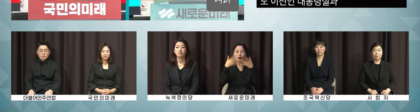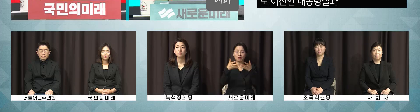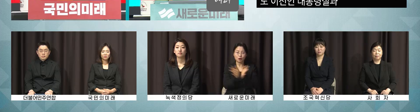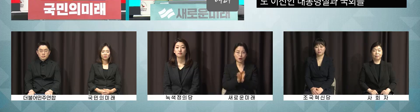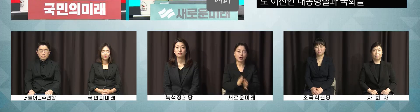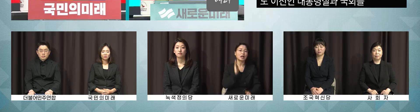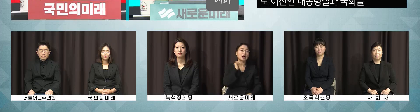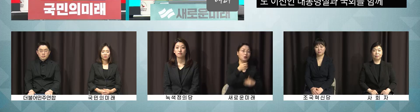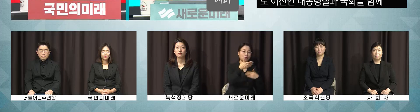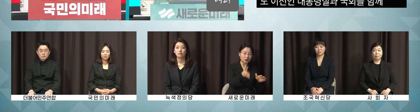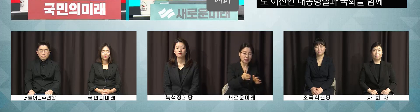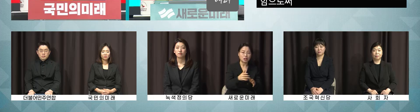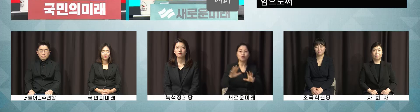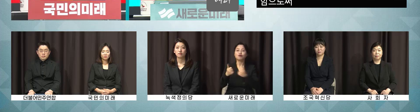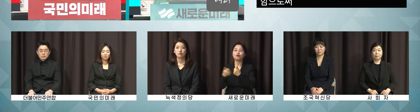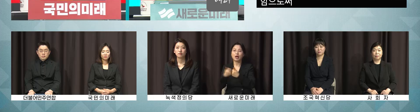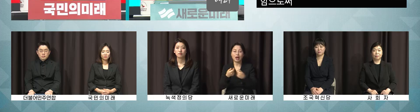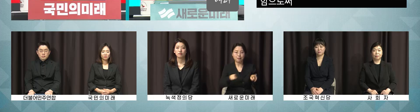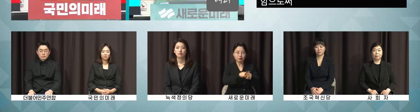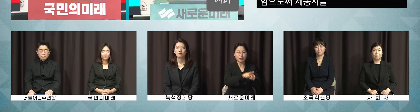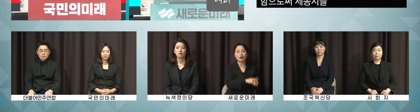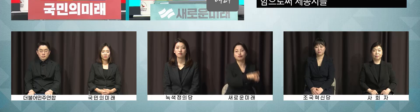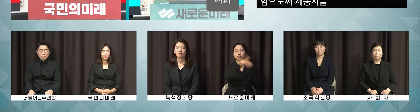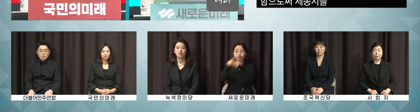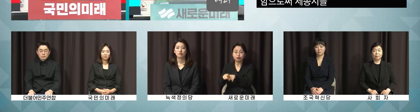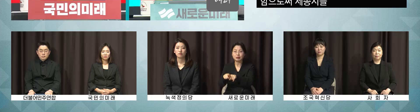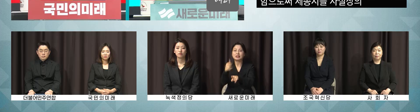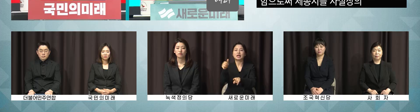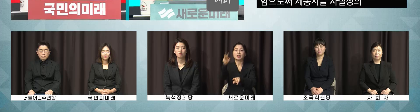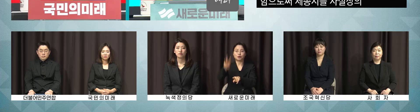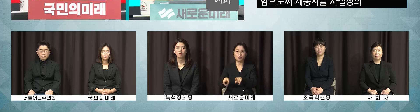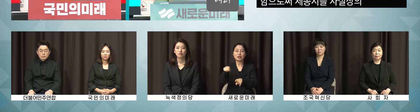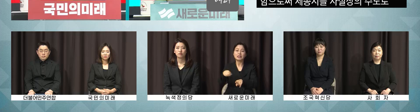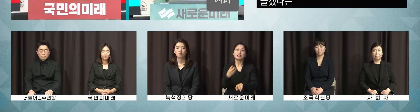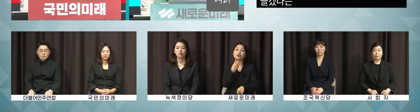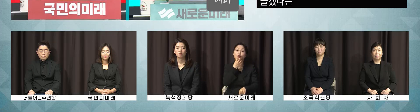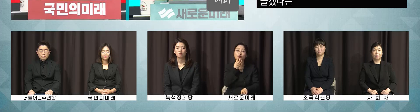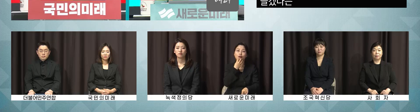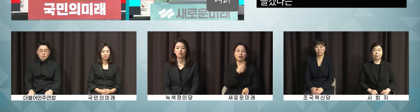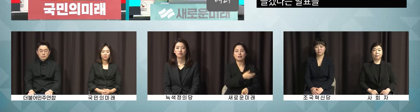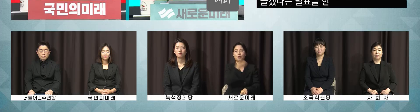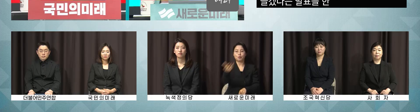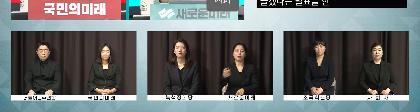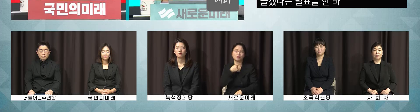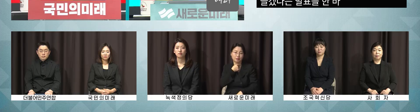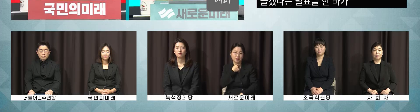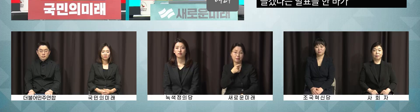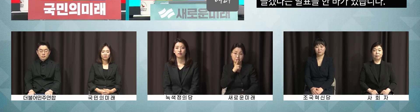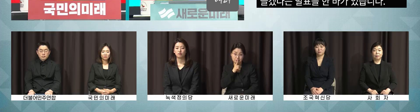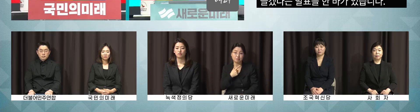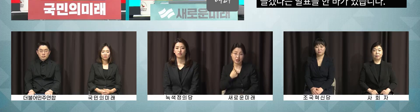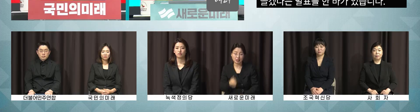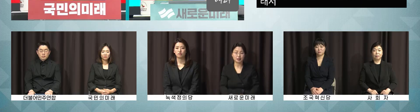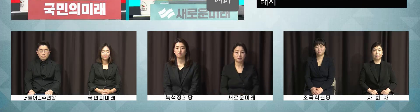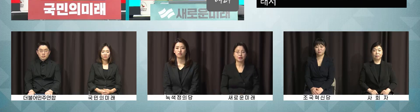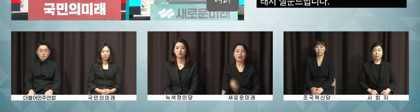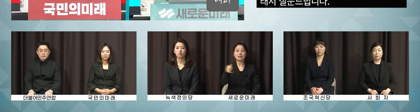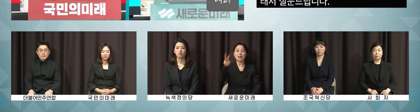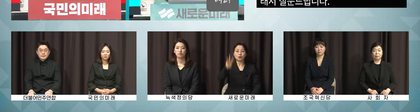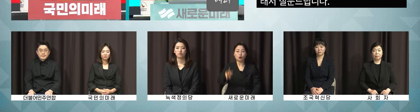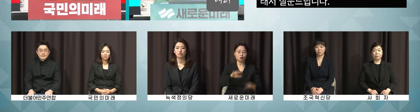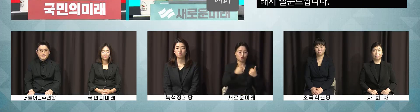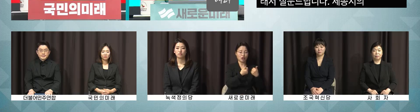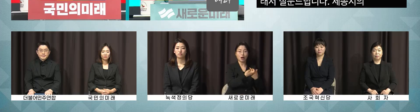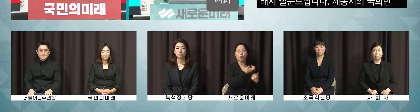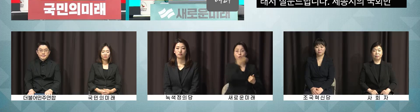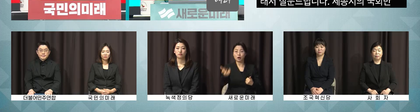함께 이전함으로써 세종시를 사실상의 수도로 만들겠다라는 발표를 한 바가 있습니다. 자, 그래서 질문드립니다. 세종시의 국회만